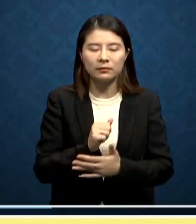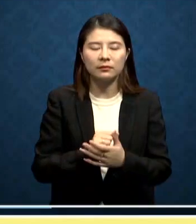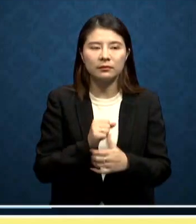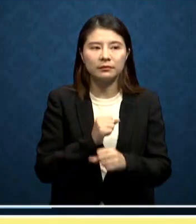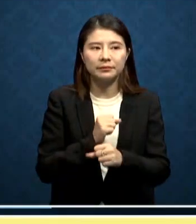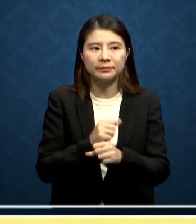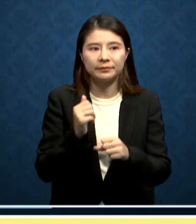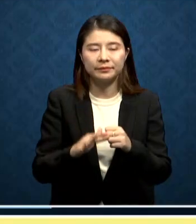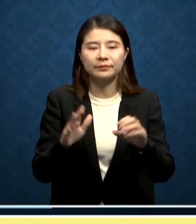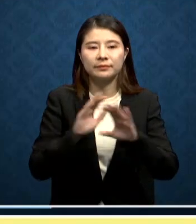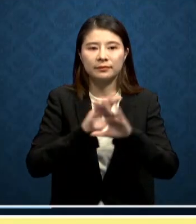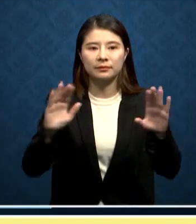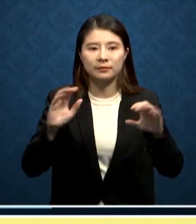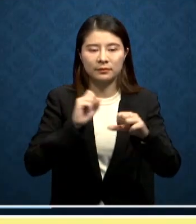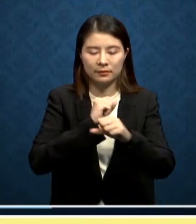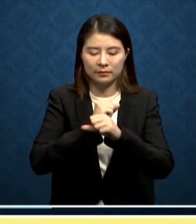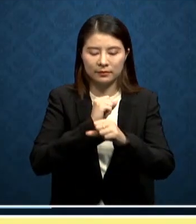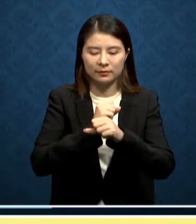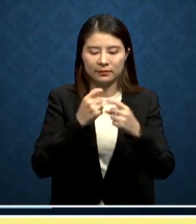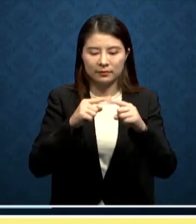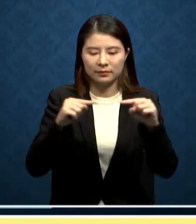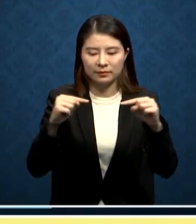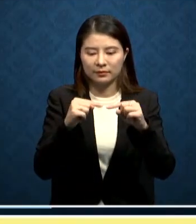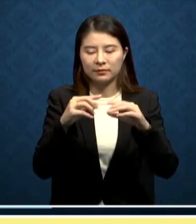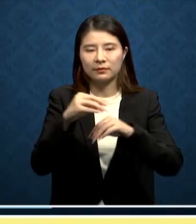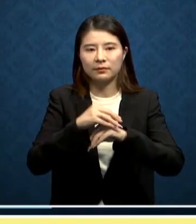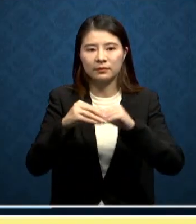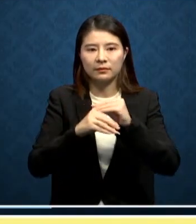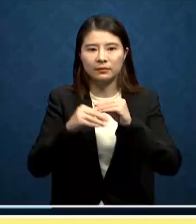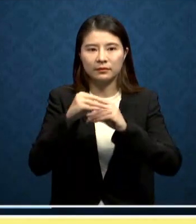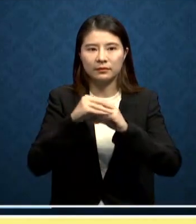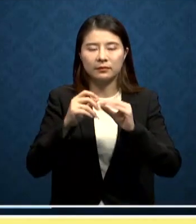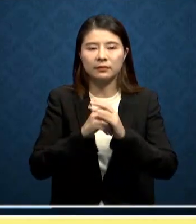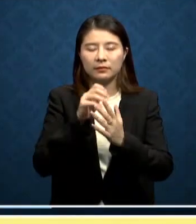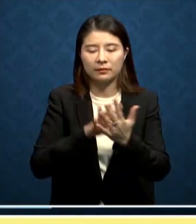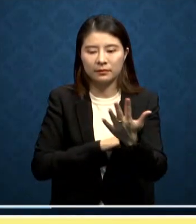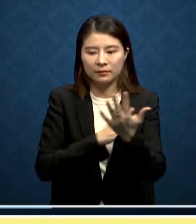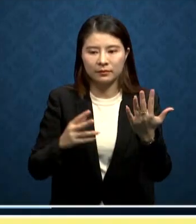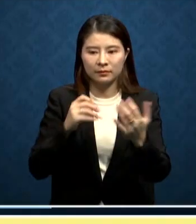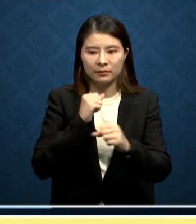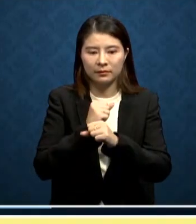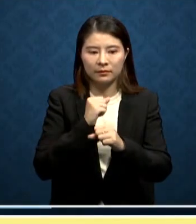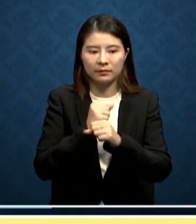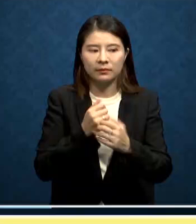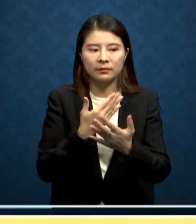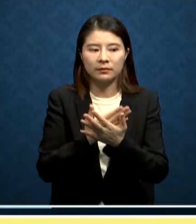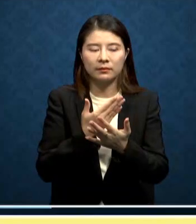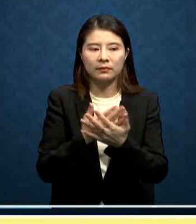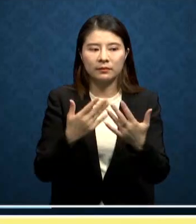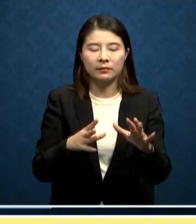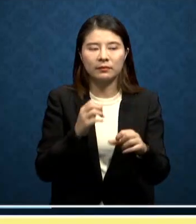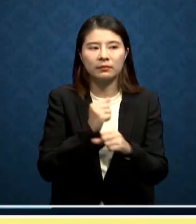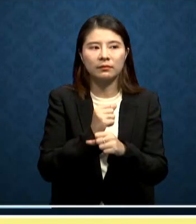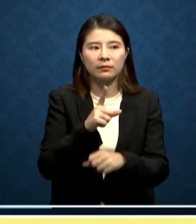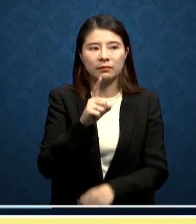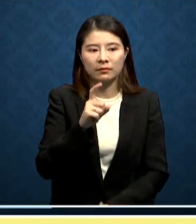ท่านก็ยกเลิกท่านก็ก่นกรองมาดีแต่ก็ยังมีโครงการที่เข้าแผนงานอนุมัติงบแล้วก็ทำไม่ได้นะ